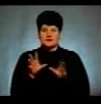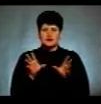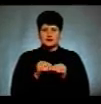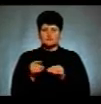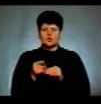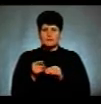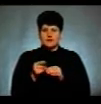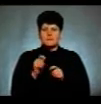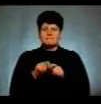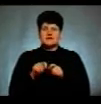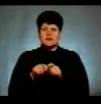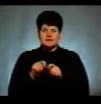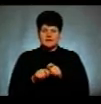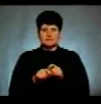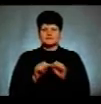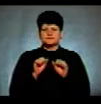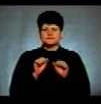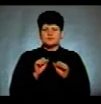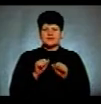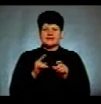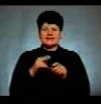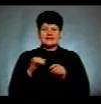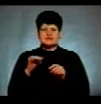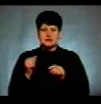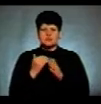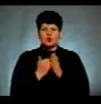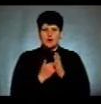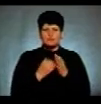тернополянами перевіряла на дієздатність програму «Доступні ліки».